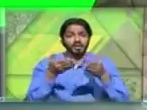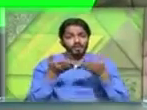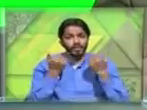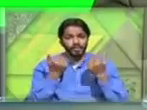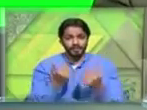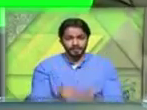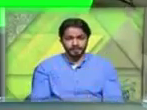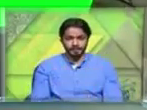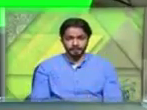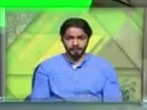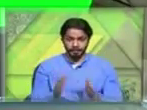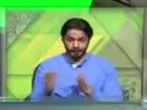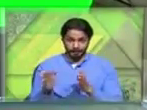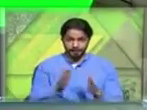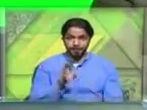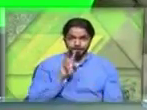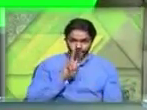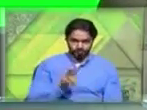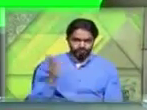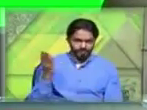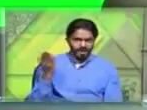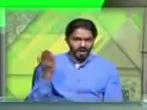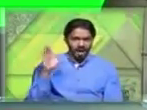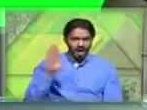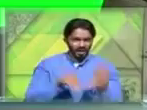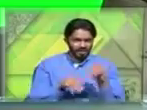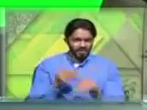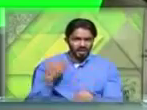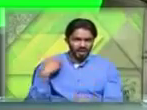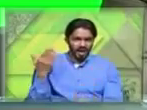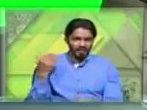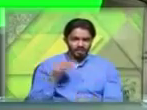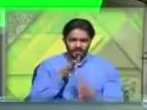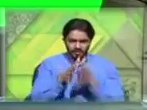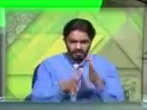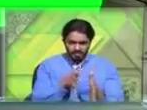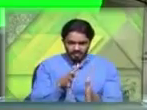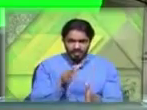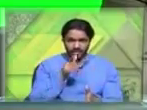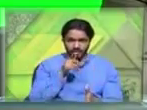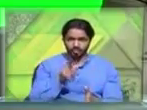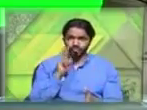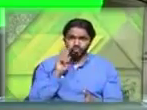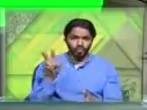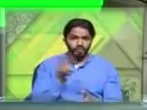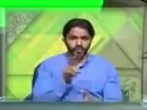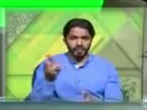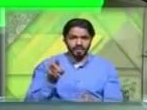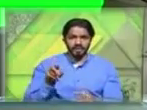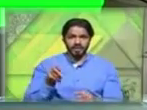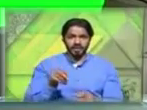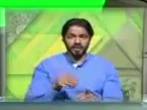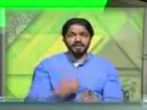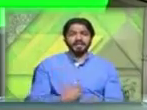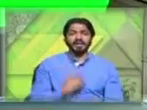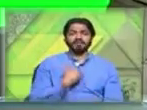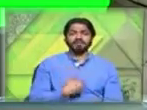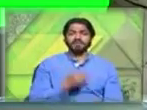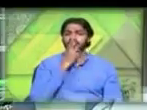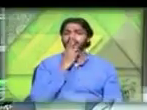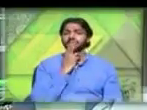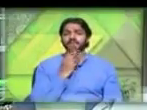وتعاملاتهم وتصرفاتهم مع بعضهم البعض وبين واقعنا الآن. هل لعيب في النفوس أم لعيب في